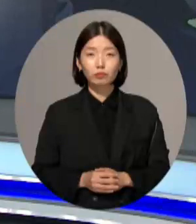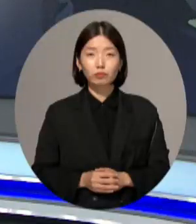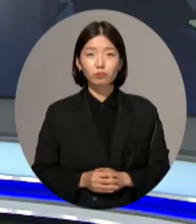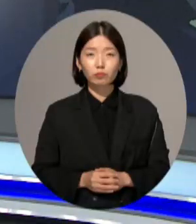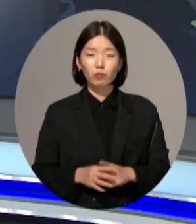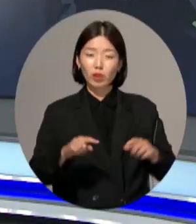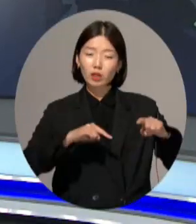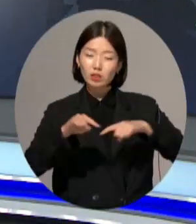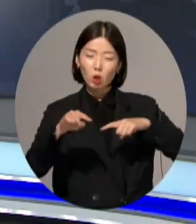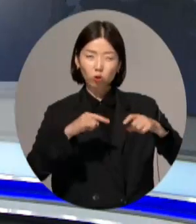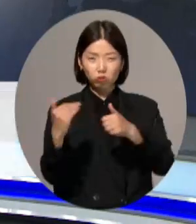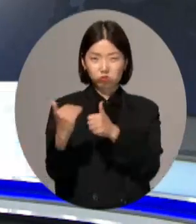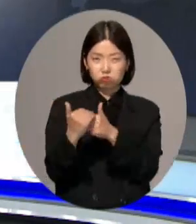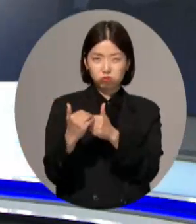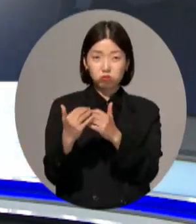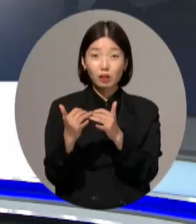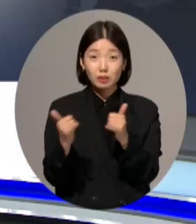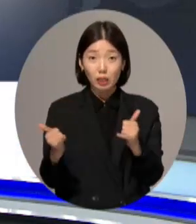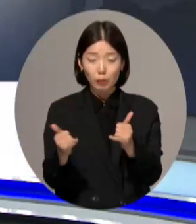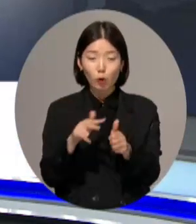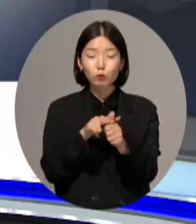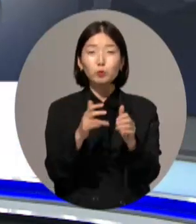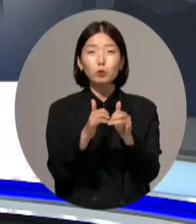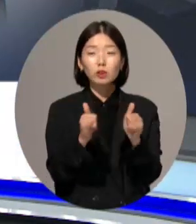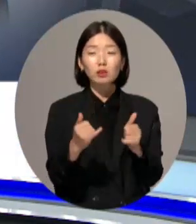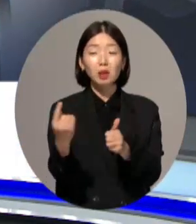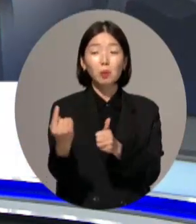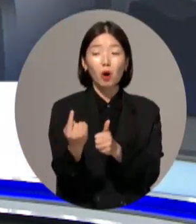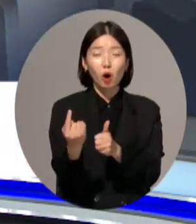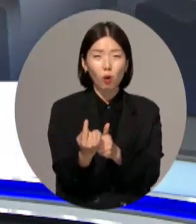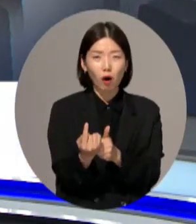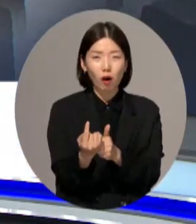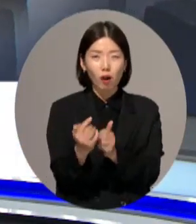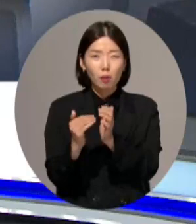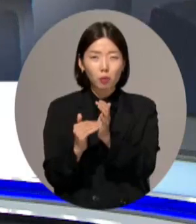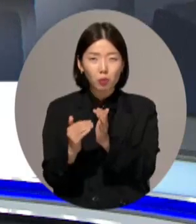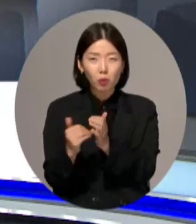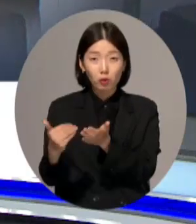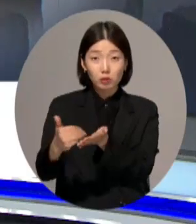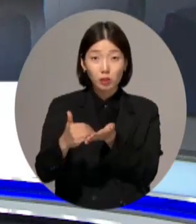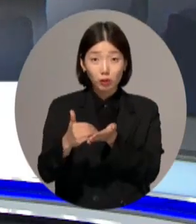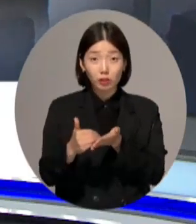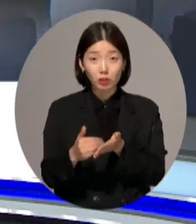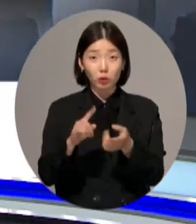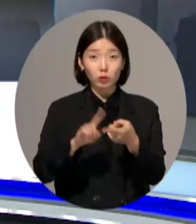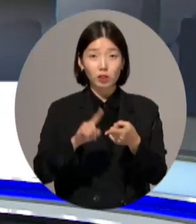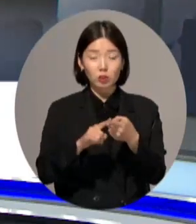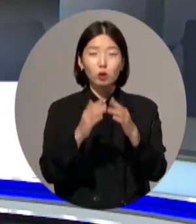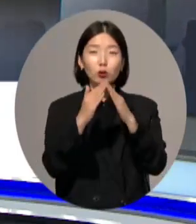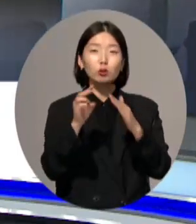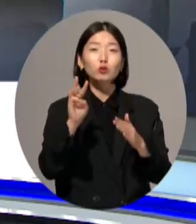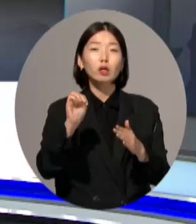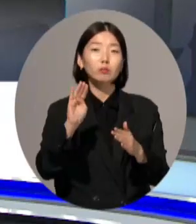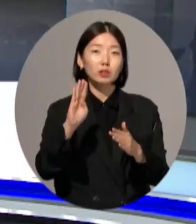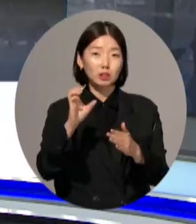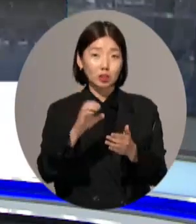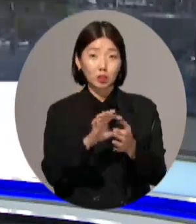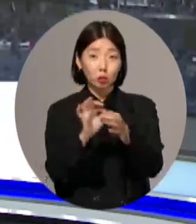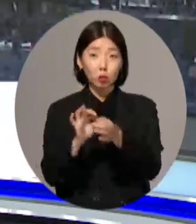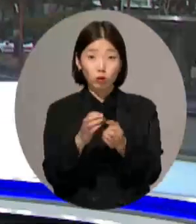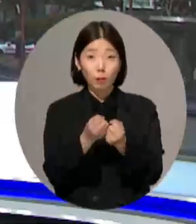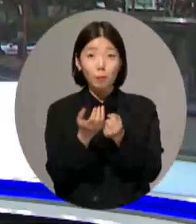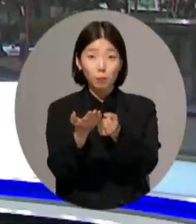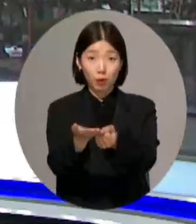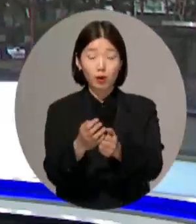4 정치 프로 코드들이 지방선거 후보들에게 접근해 검은 거래를 제안했다 는 정황이 전주 mbc 를 통해 보도되면서 파장이